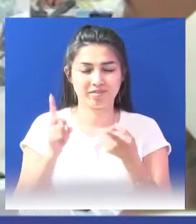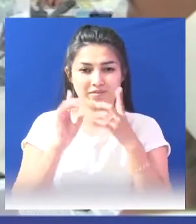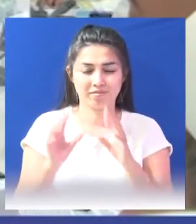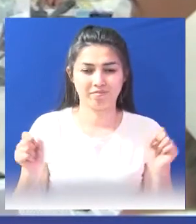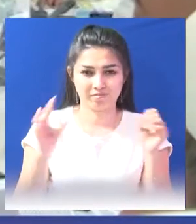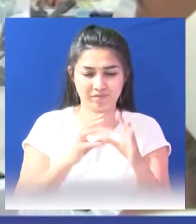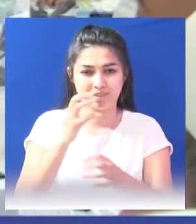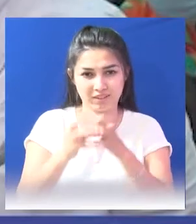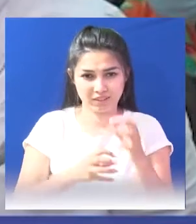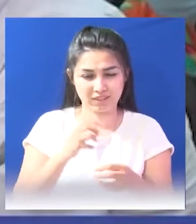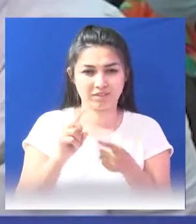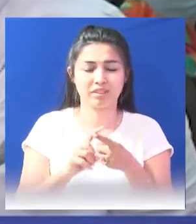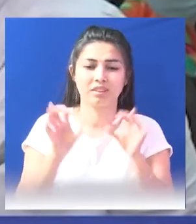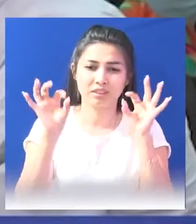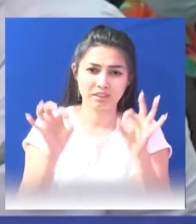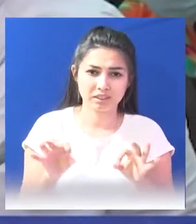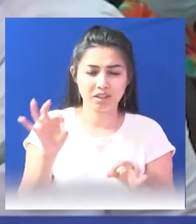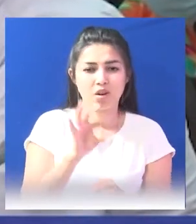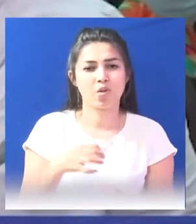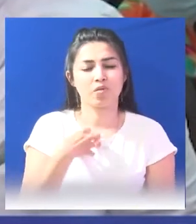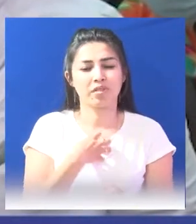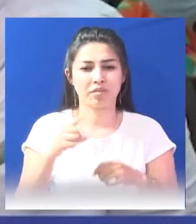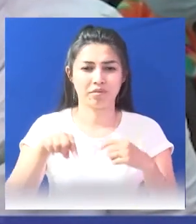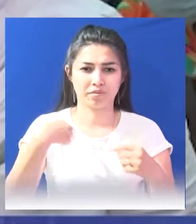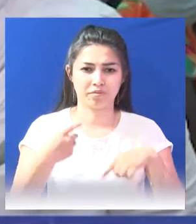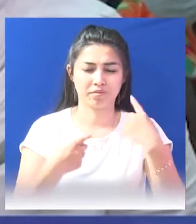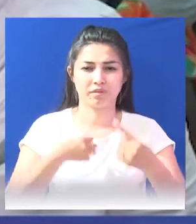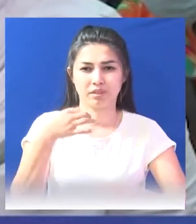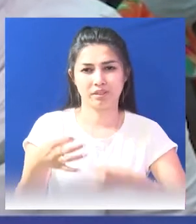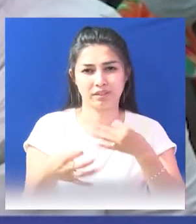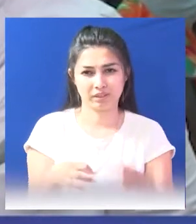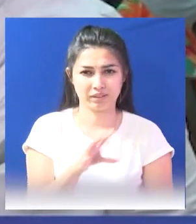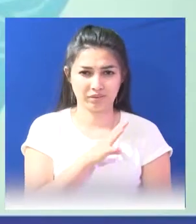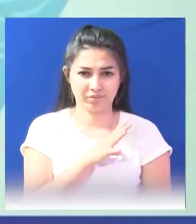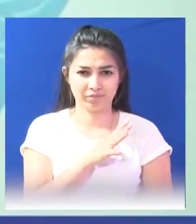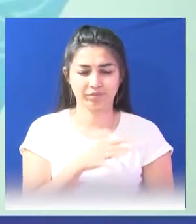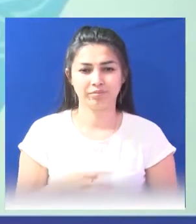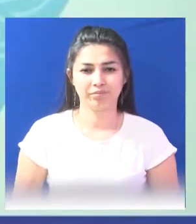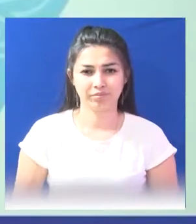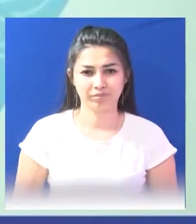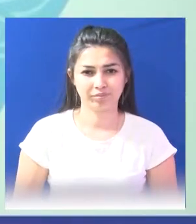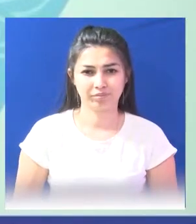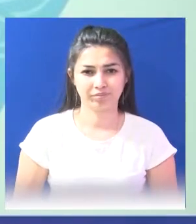конференцию международного уровня, ответил на основные вопросы и рассказал о цели конференции.